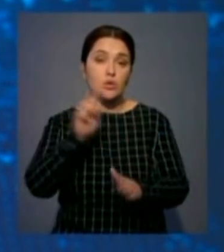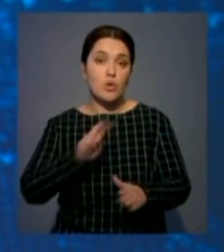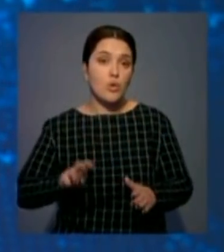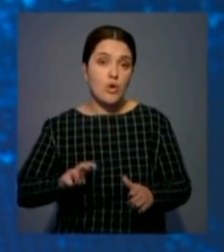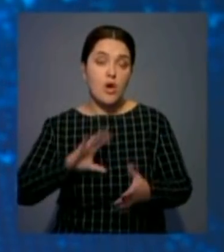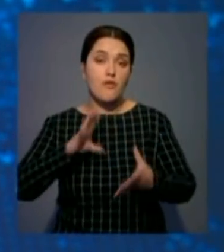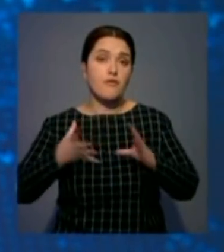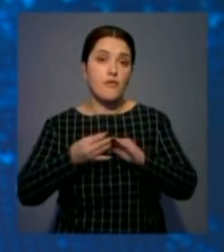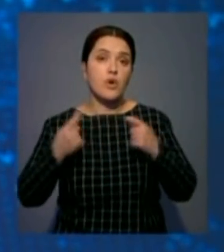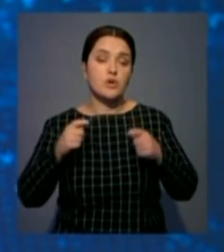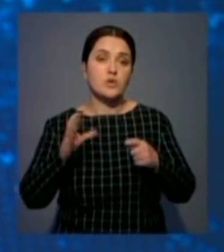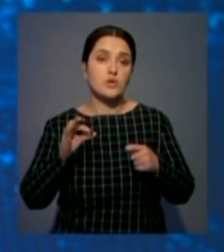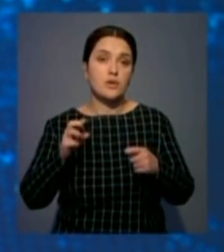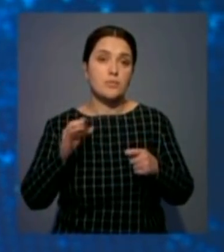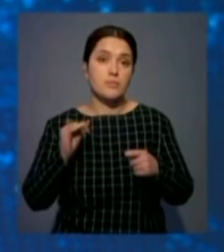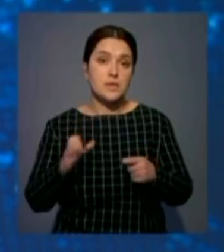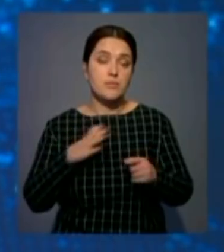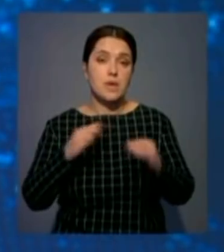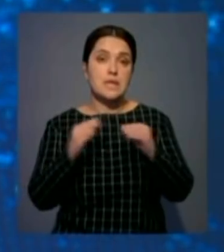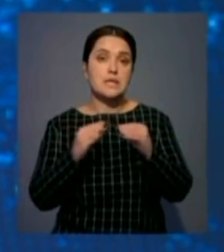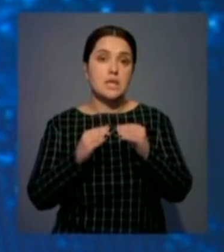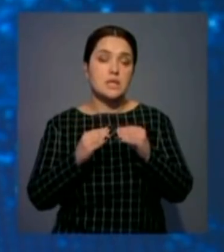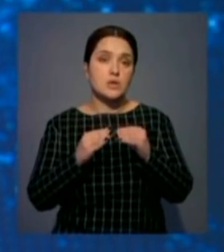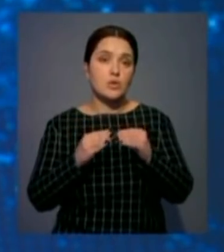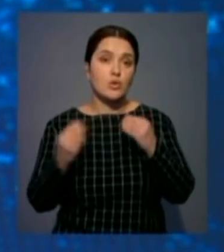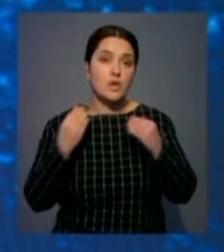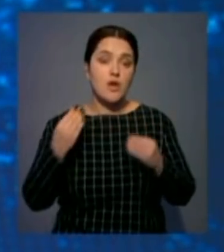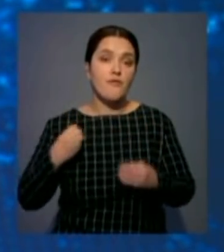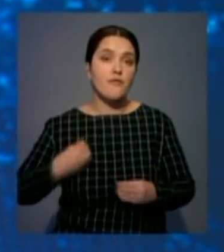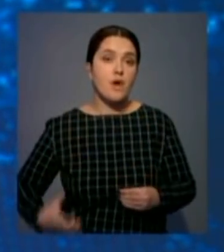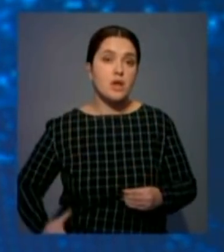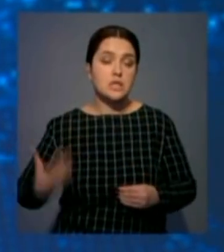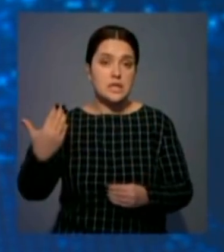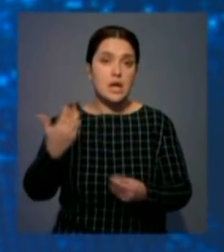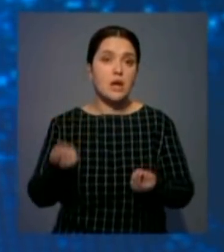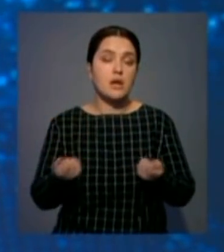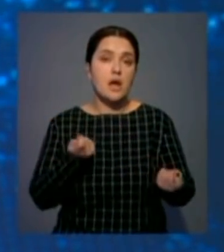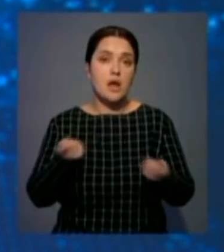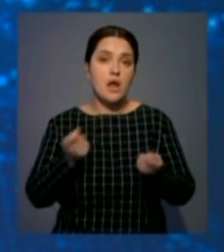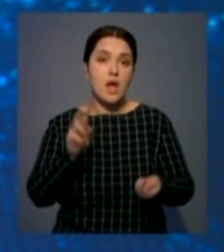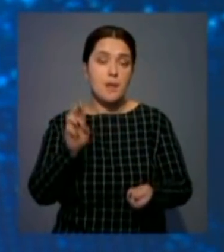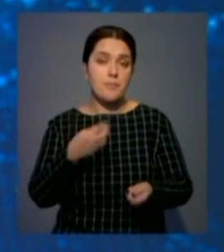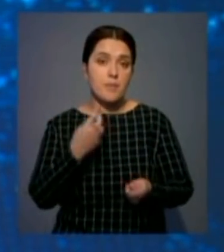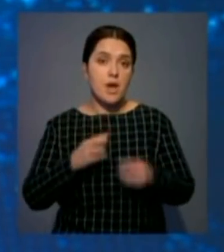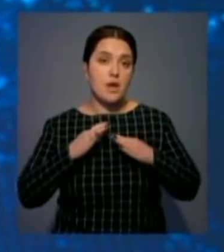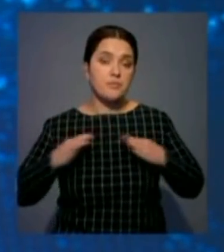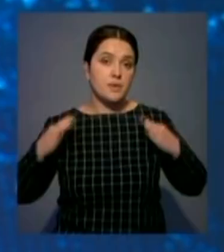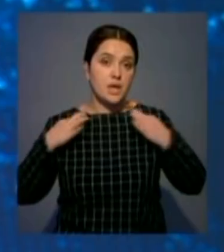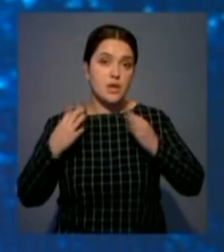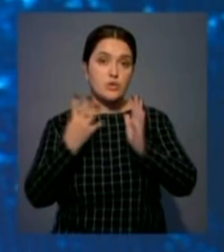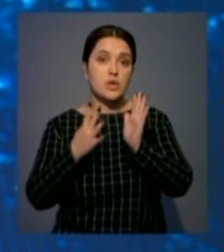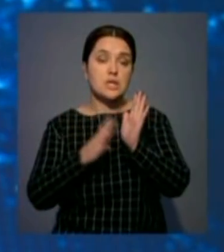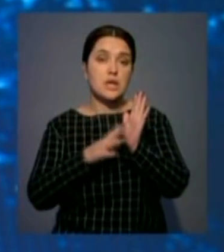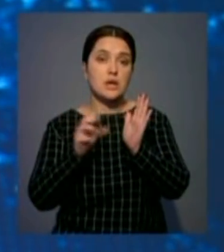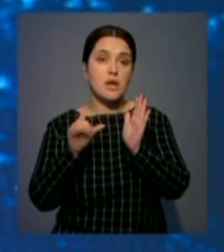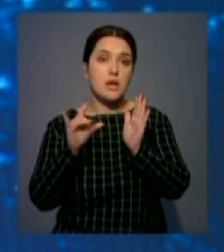в Женеве были выставлены 10 украшений французской королевы. Звездами торгов стали бриллиантовая подвеска в 49 карат из натурального алмаза